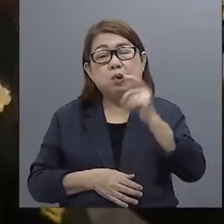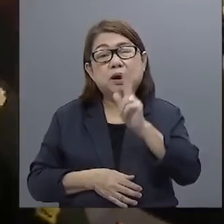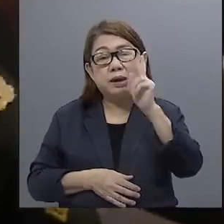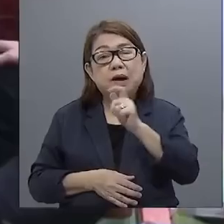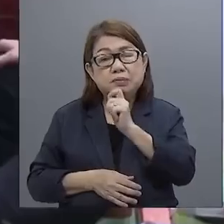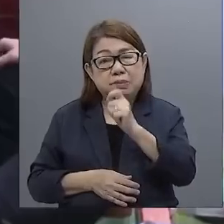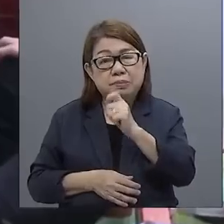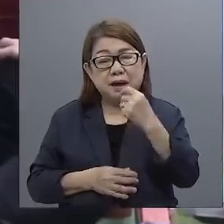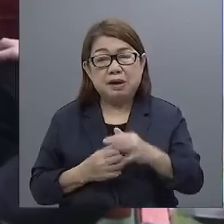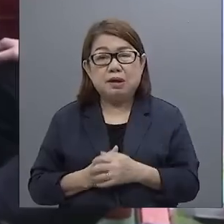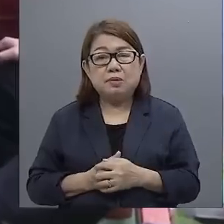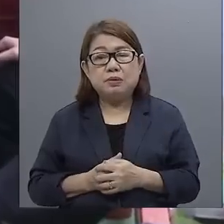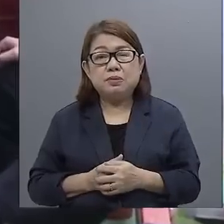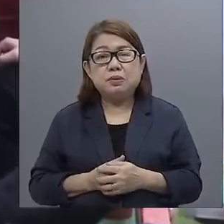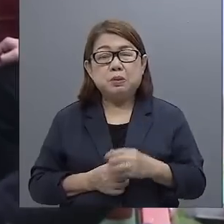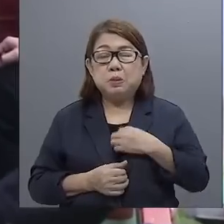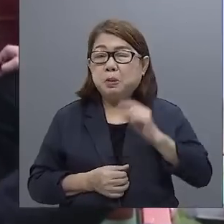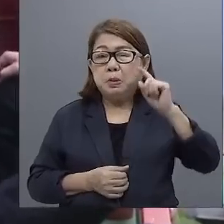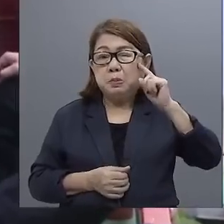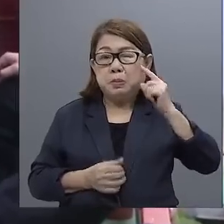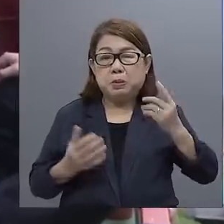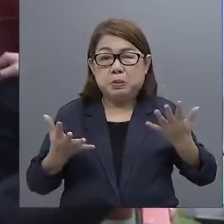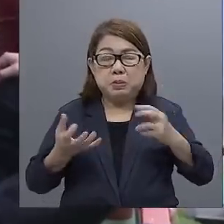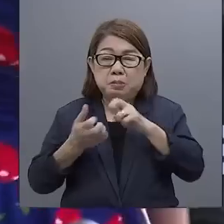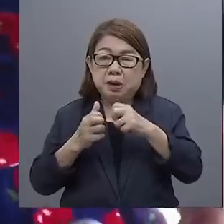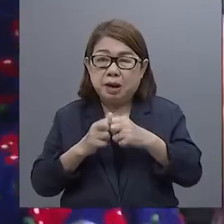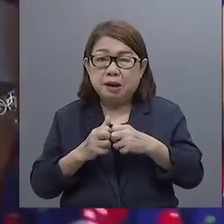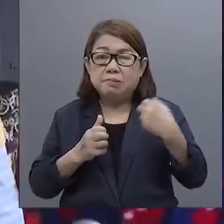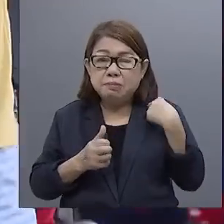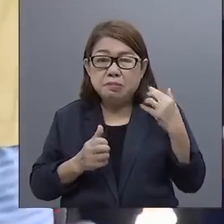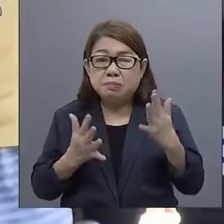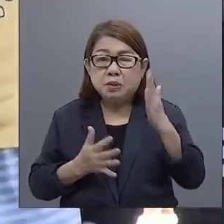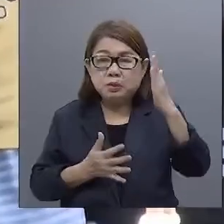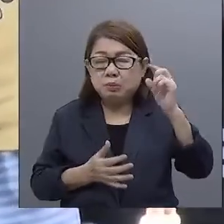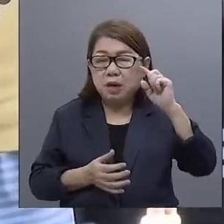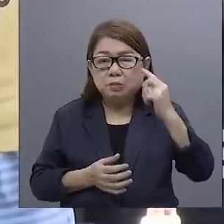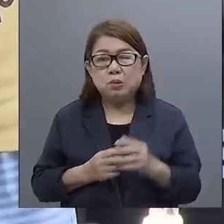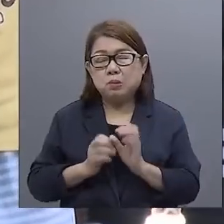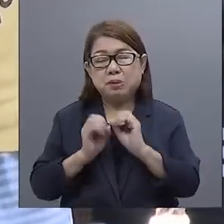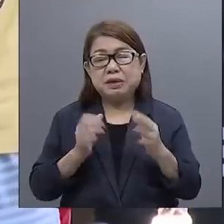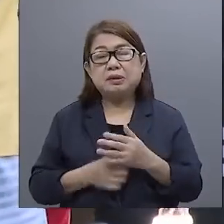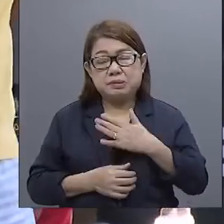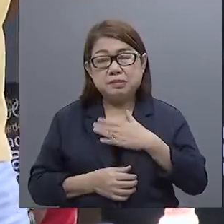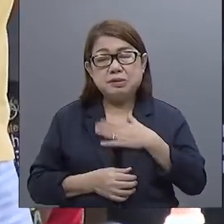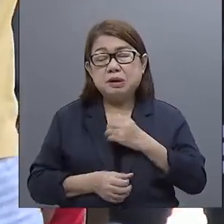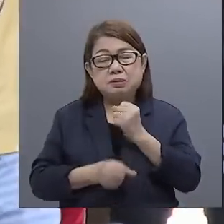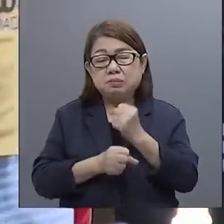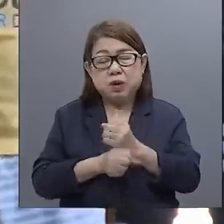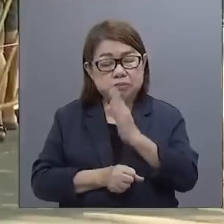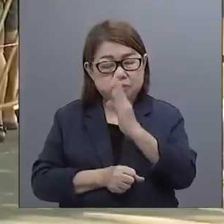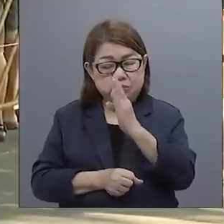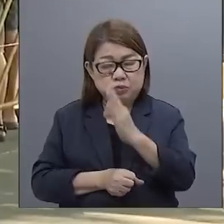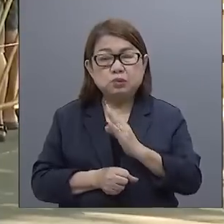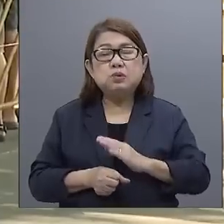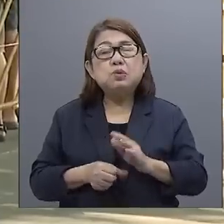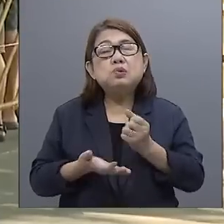ไว้ค่ะว่าไม่สามารถการันตีได้ว่าจะเกิดขึ้นหรือไม่แต่ให้คำมั่นที่จะทำหน้าที่ดูแลรักษาความสง